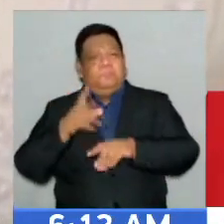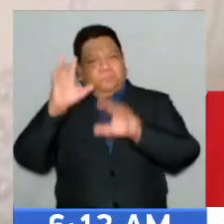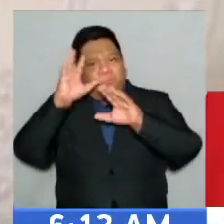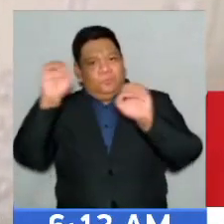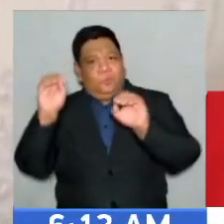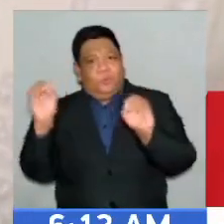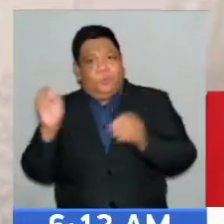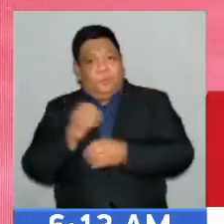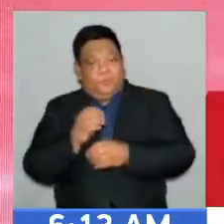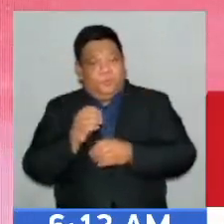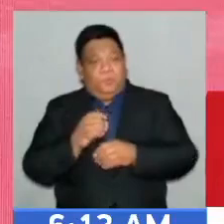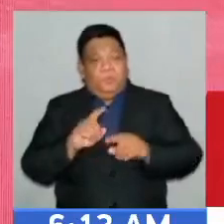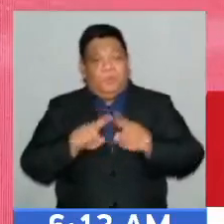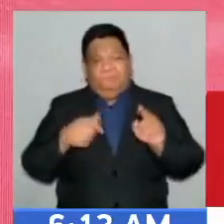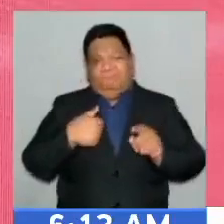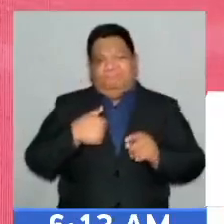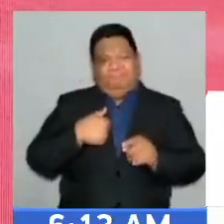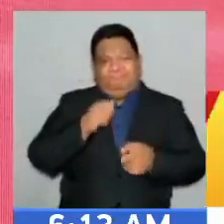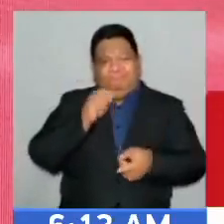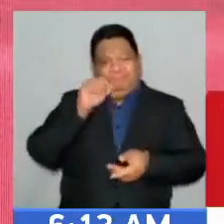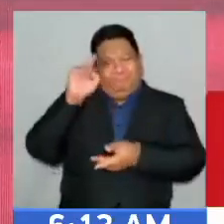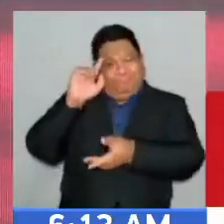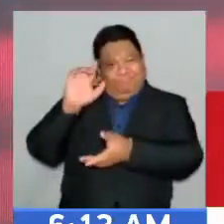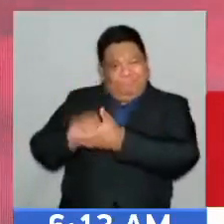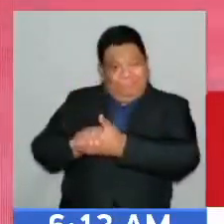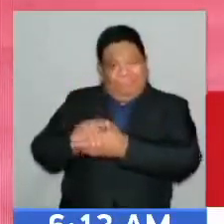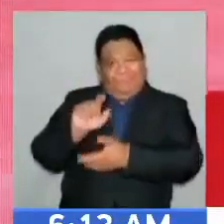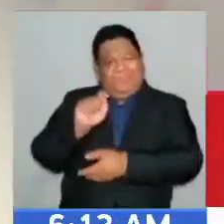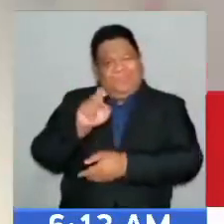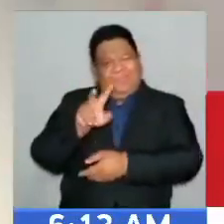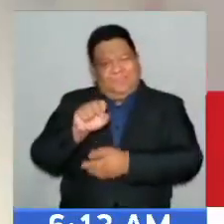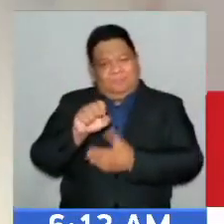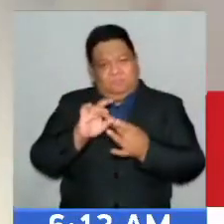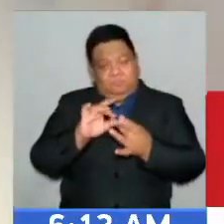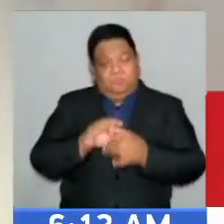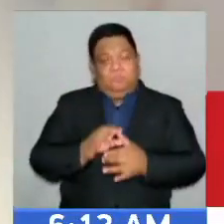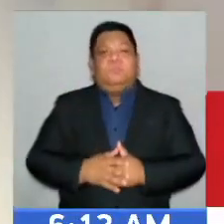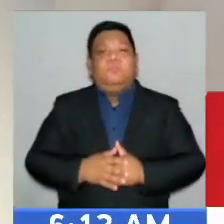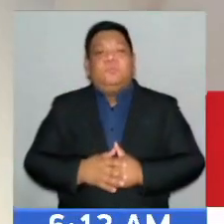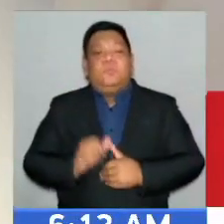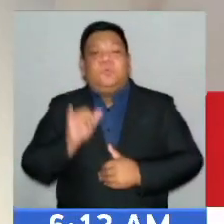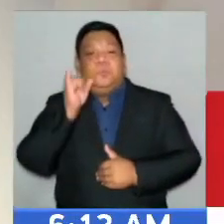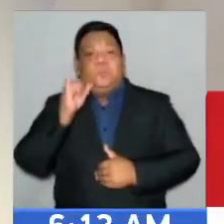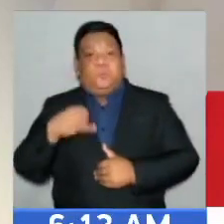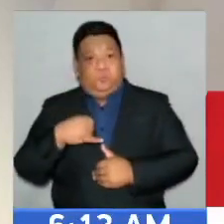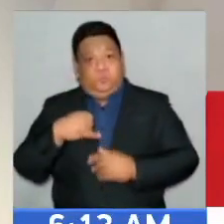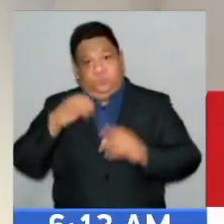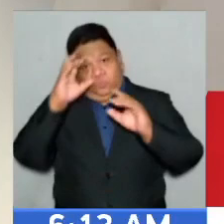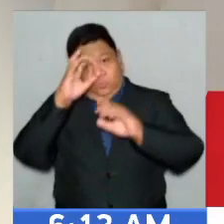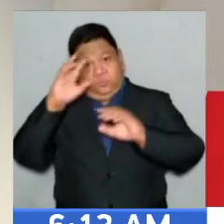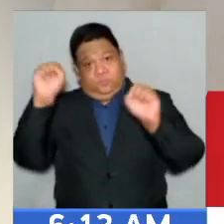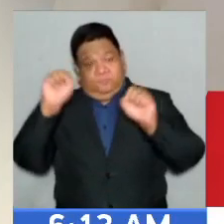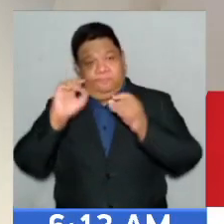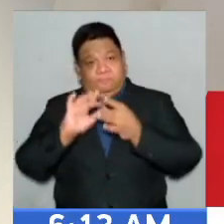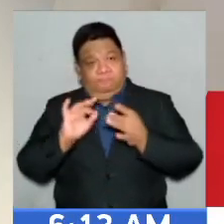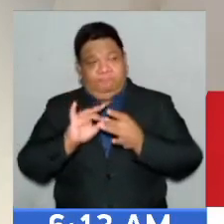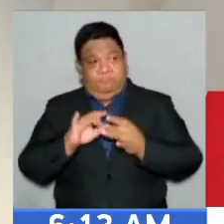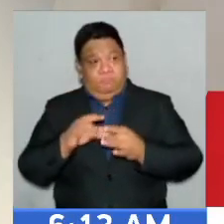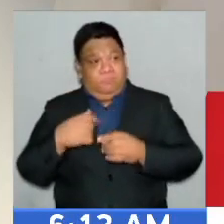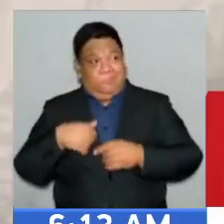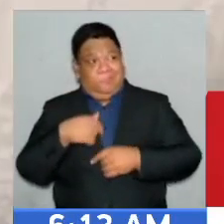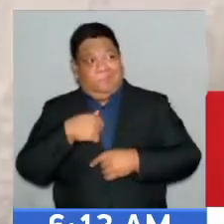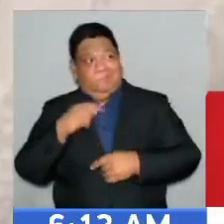pinaniwalaan. Kahapon, itinanggi ng Pangulo na ang palasyo nag-utos na idiin si Teves sa pagpatay kay Degamo dahil sa koneksyon sa